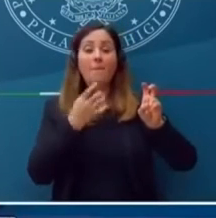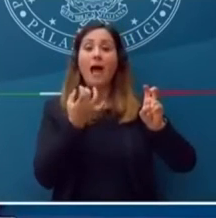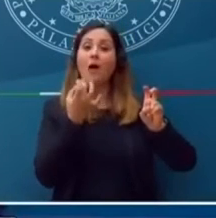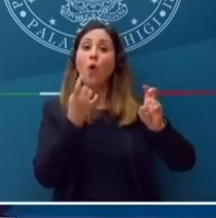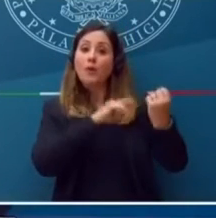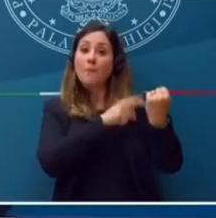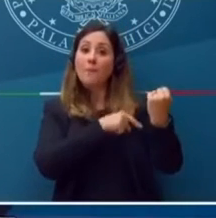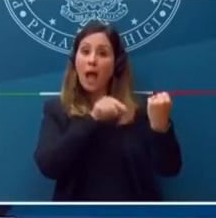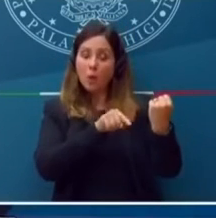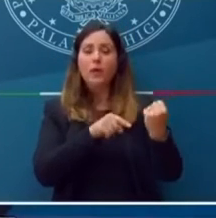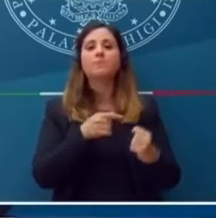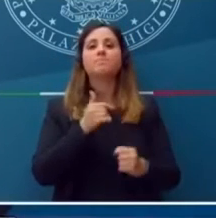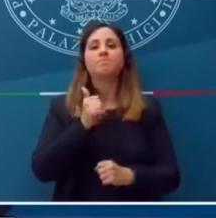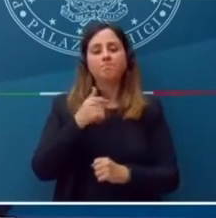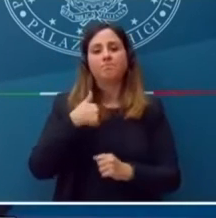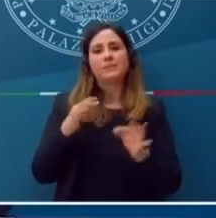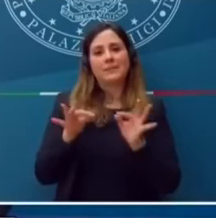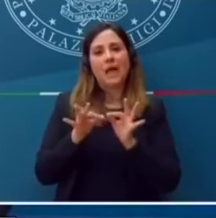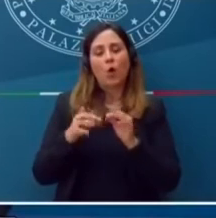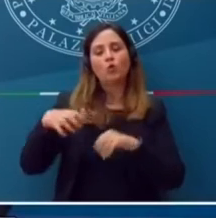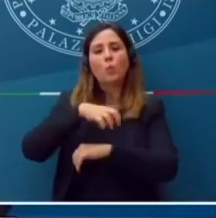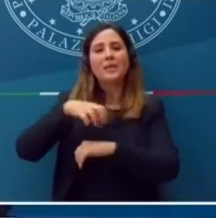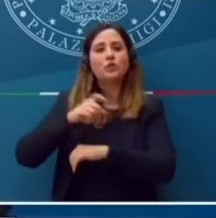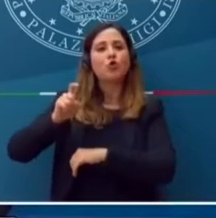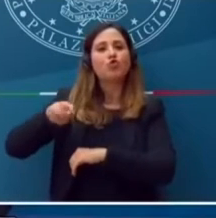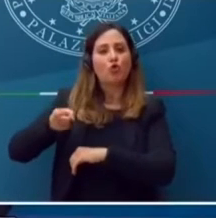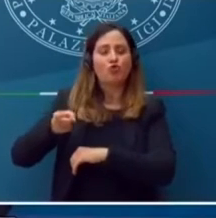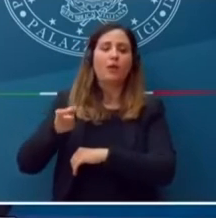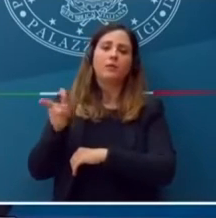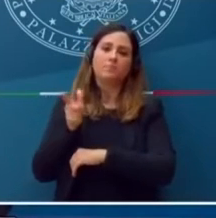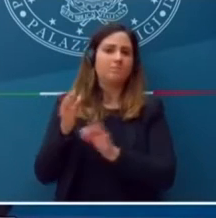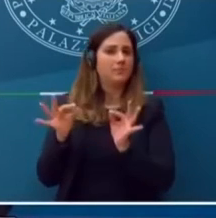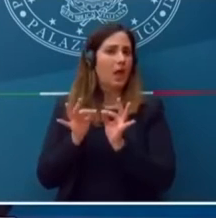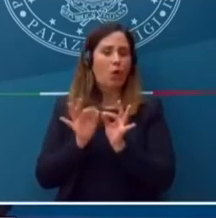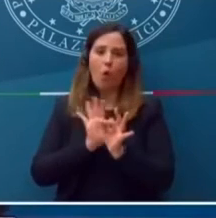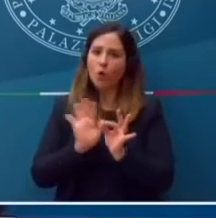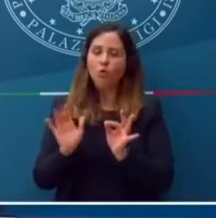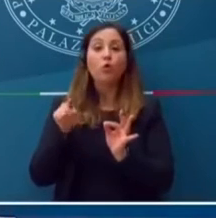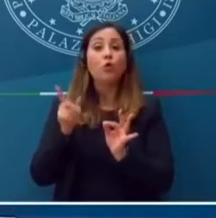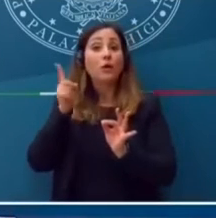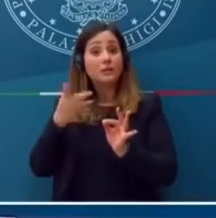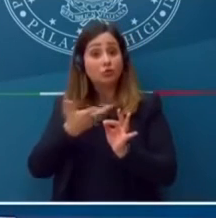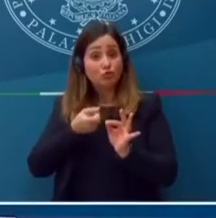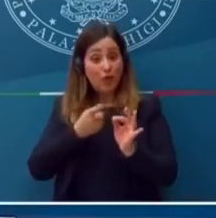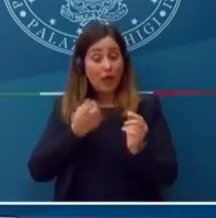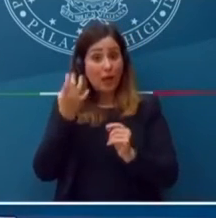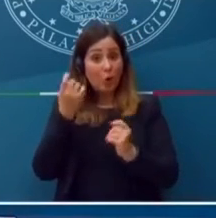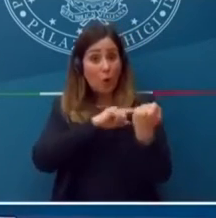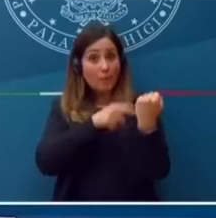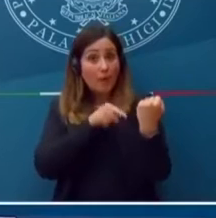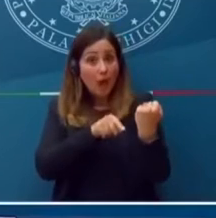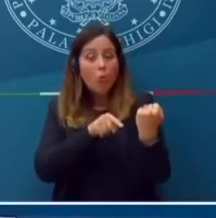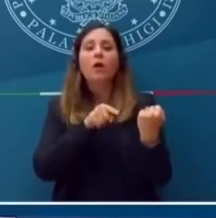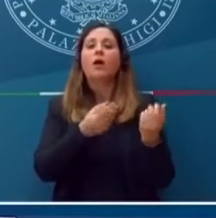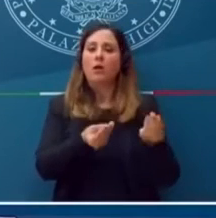Sì, io sono d'accordo con il ministro Giorgetti. Se ci sono, il Golden Power è uno strumento che il governo ha per evitare